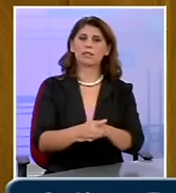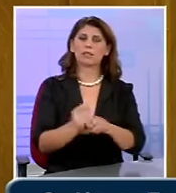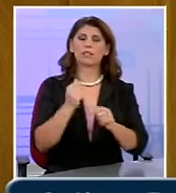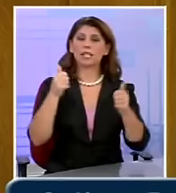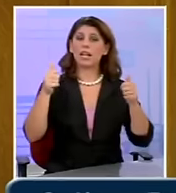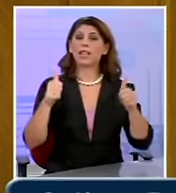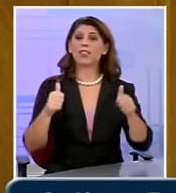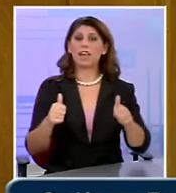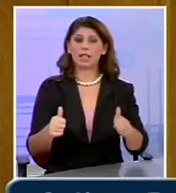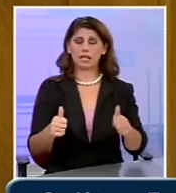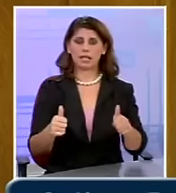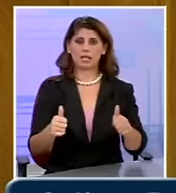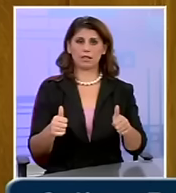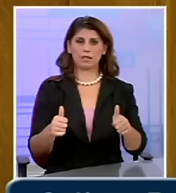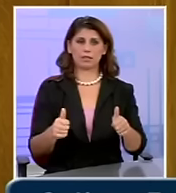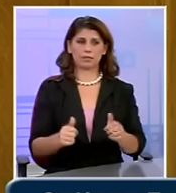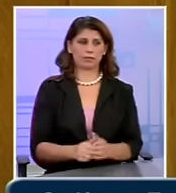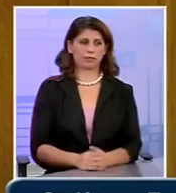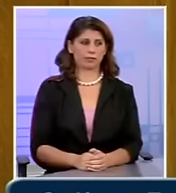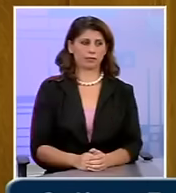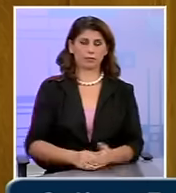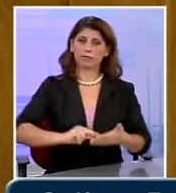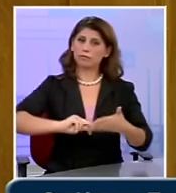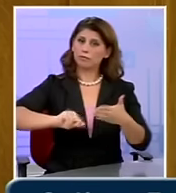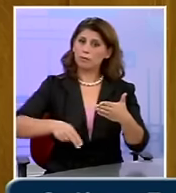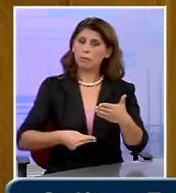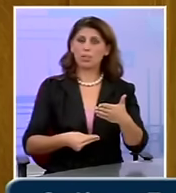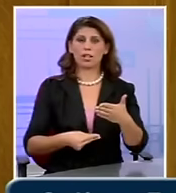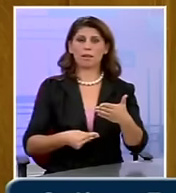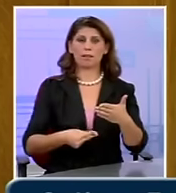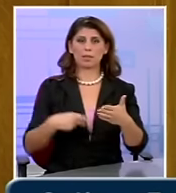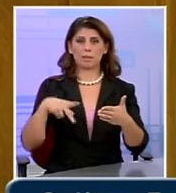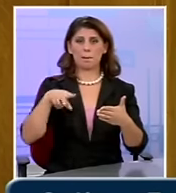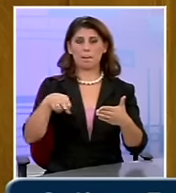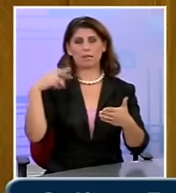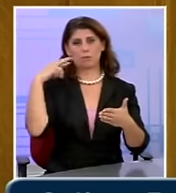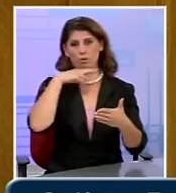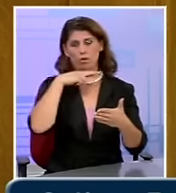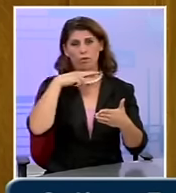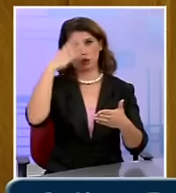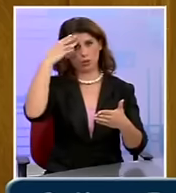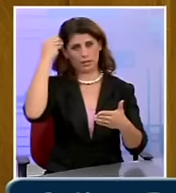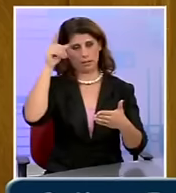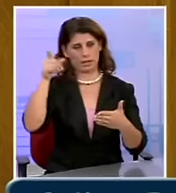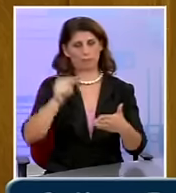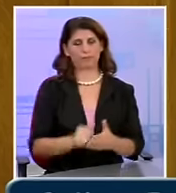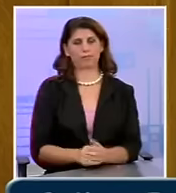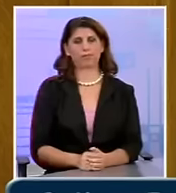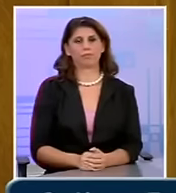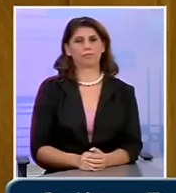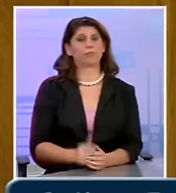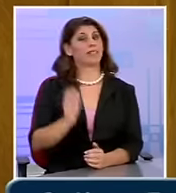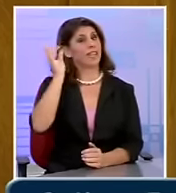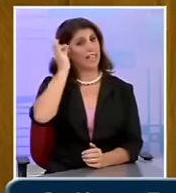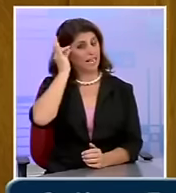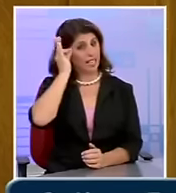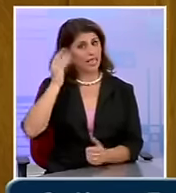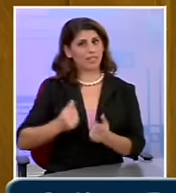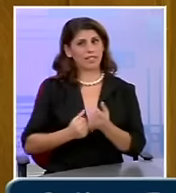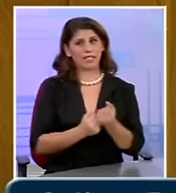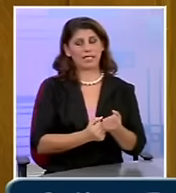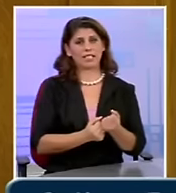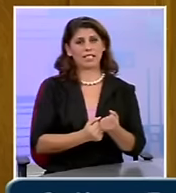διακήρυξη που υπογράψαμε με τον Πρωθυπουργό, τον Αλέξη Τσίπρα. Η Γαλλία λοιπόν θα στηρίξει